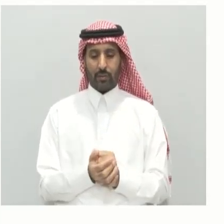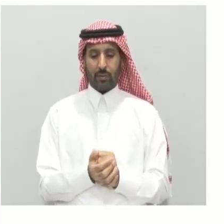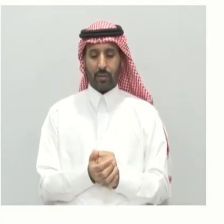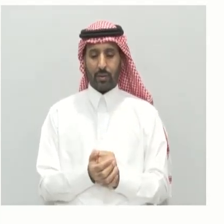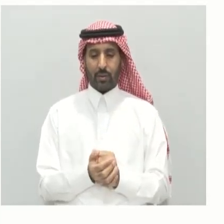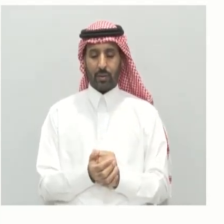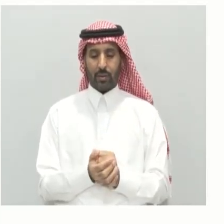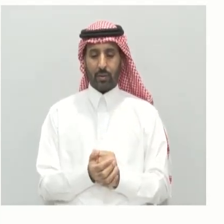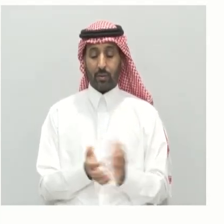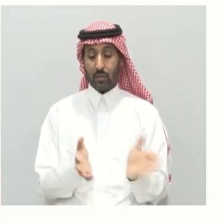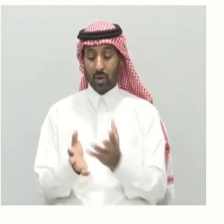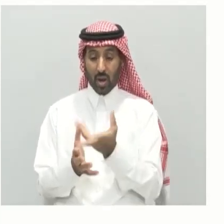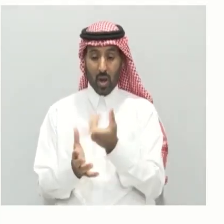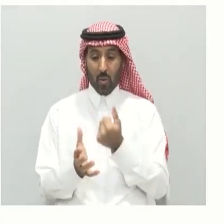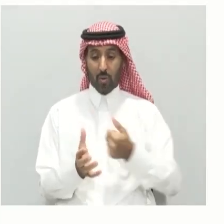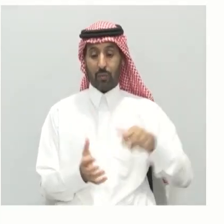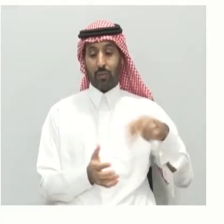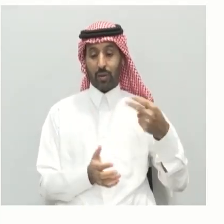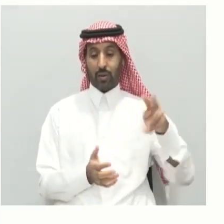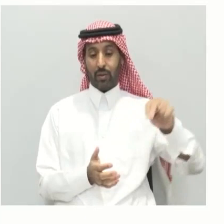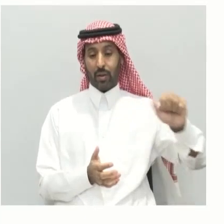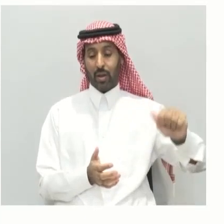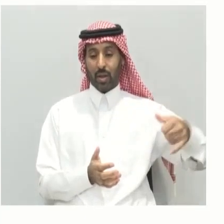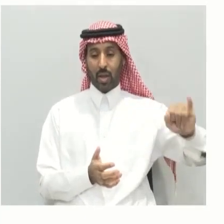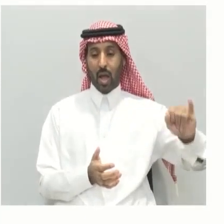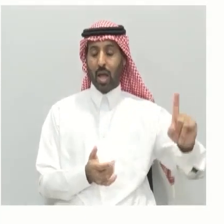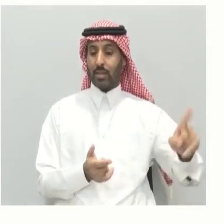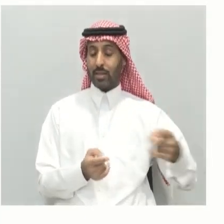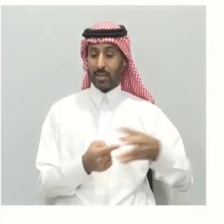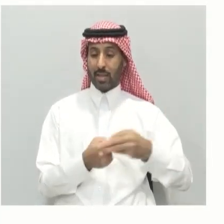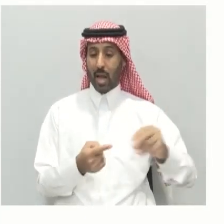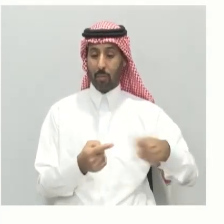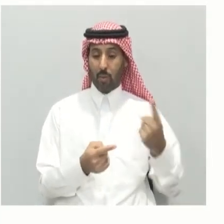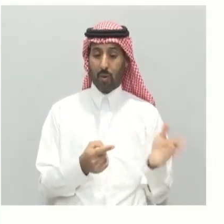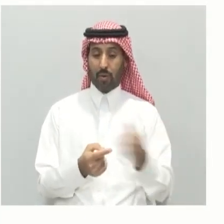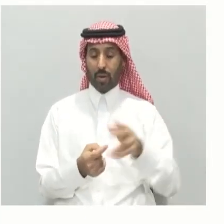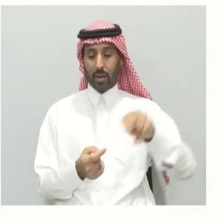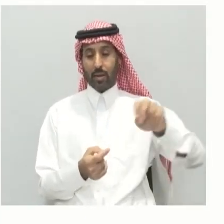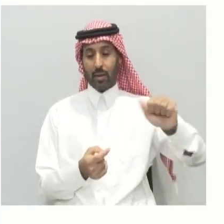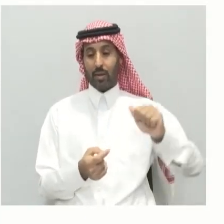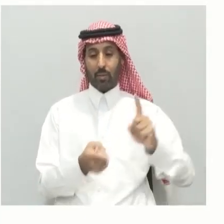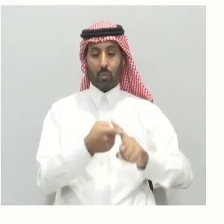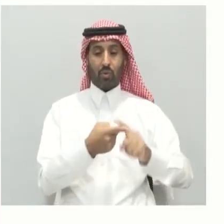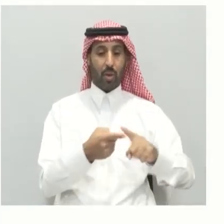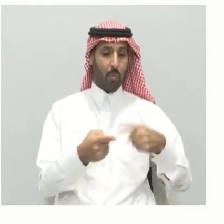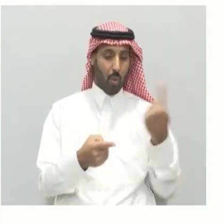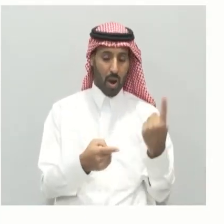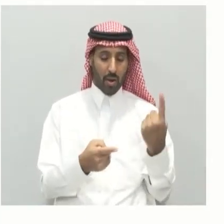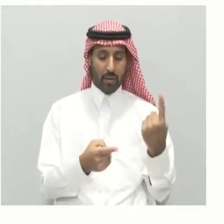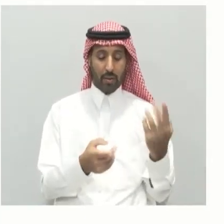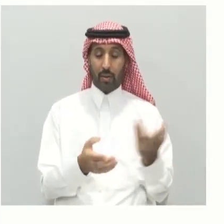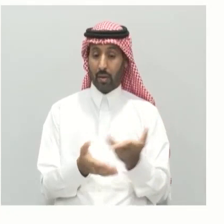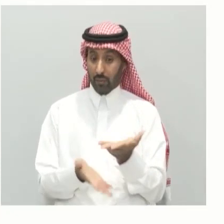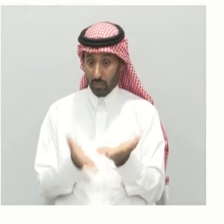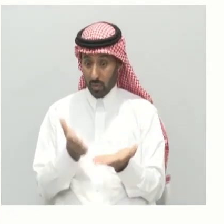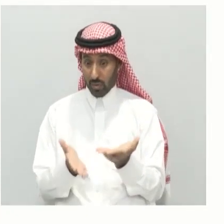متحد في النواتج ان اي اي الاي سالب واح والان اي موجب واحد بمعنى انه في